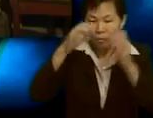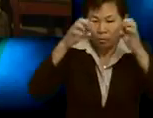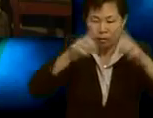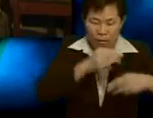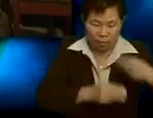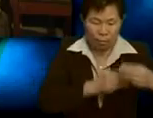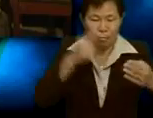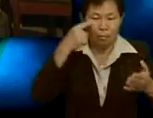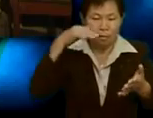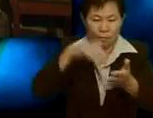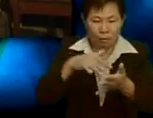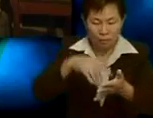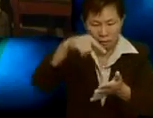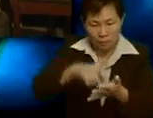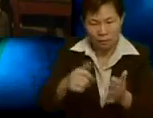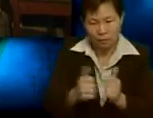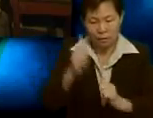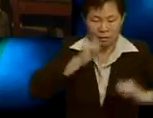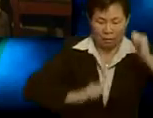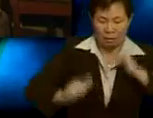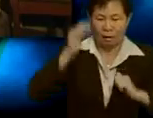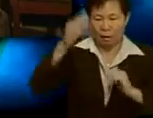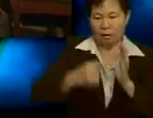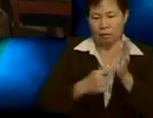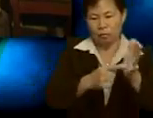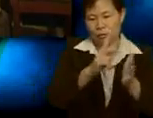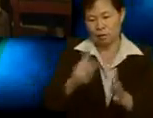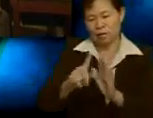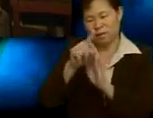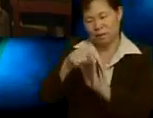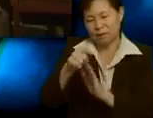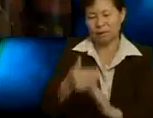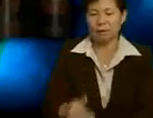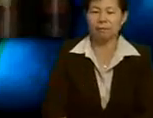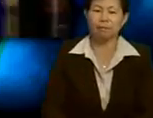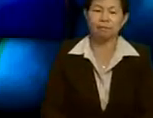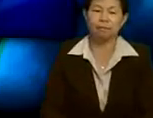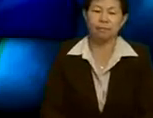pendidikan moral mata pelajaran ni dengan sketsa yang akan ditunjukkan sebentar lagi.